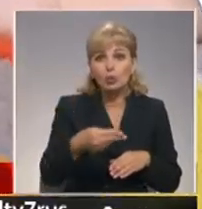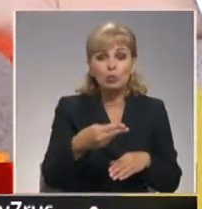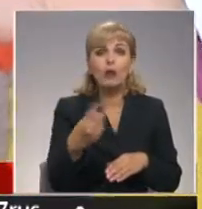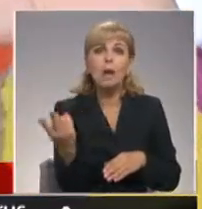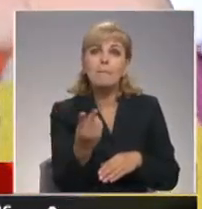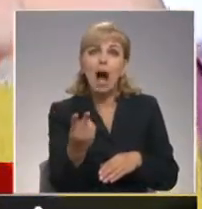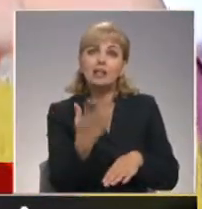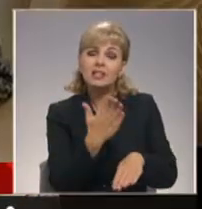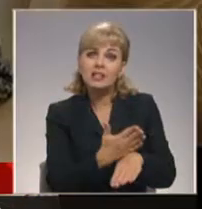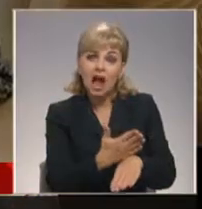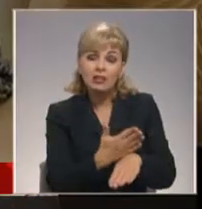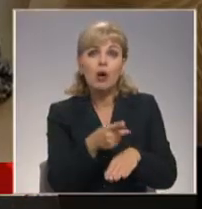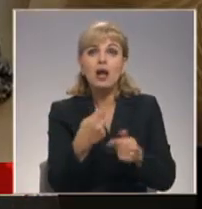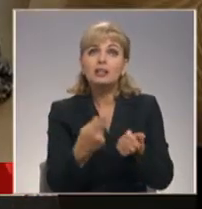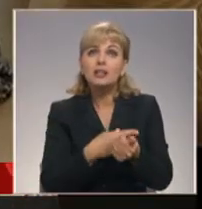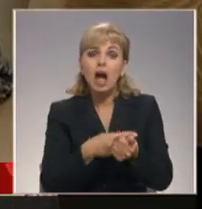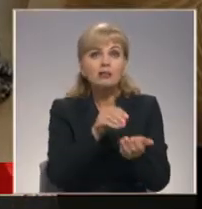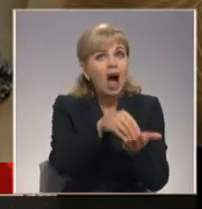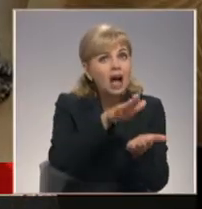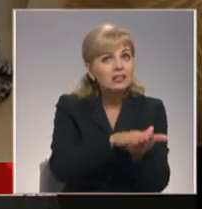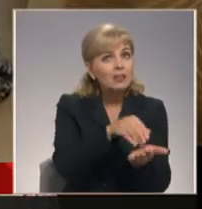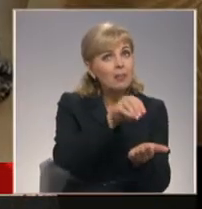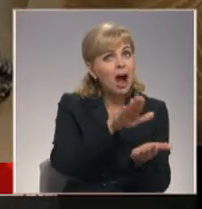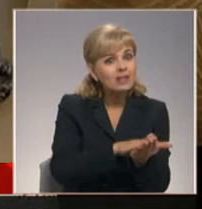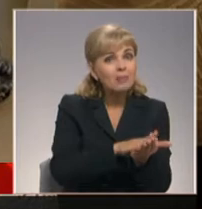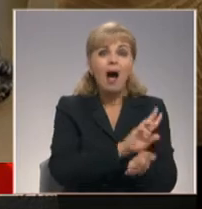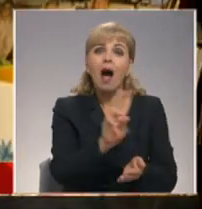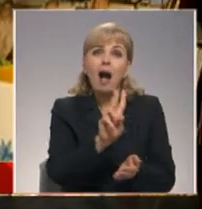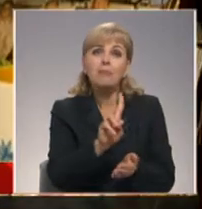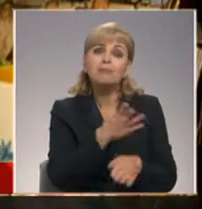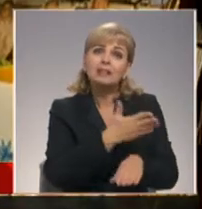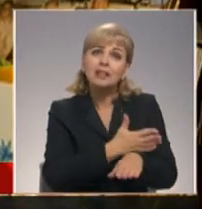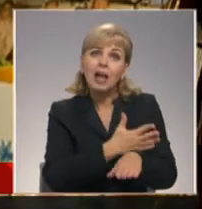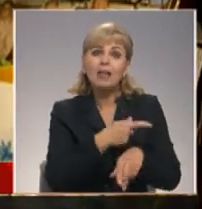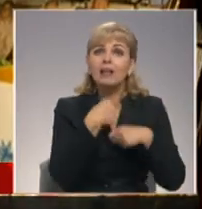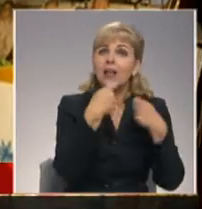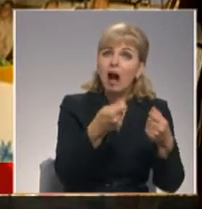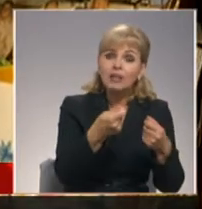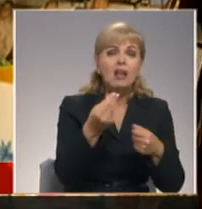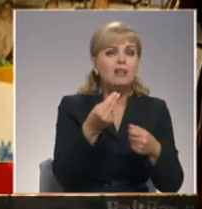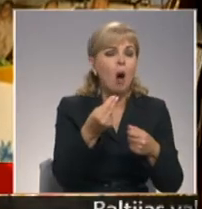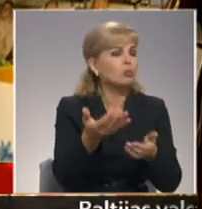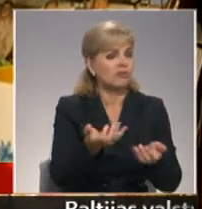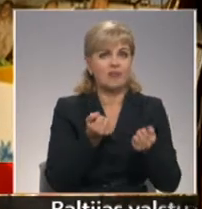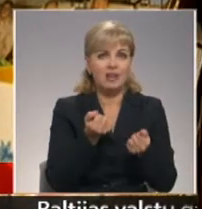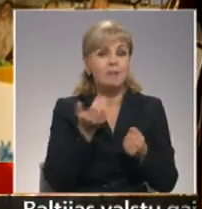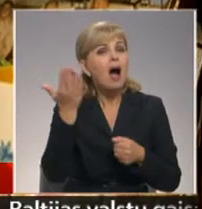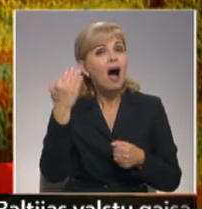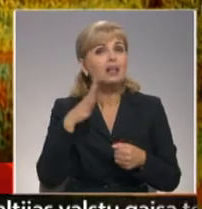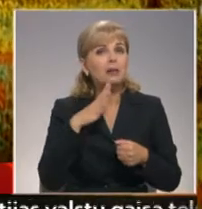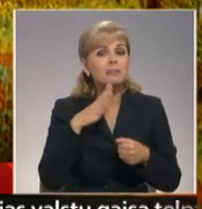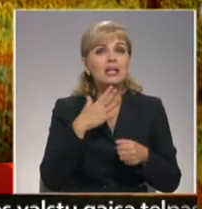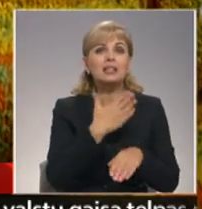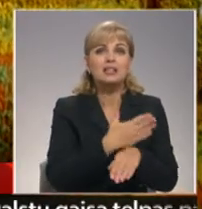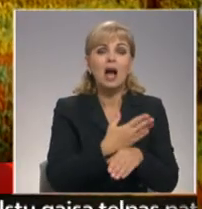pārus. Viņa piefiksē to skaitu blociņā, kurā atzīmē, kam kuras zeķes tiek dāvātas. Naudu kundze pretīm neņem. Agrāk esot zeķu